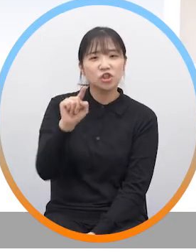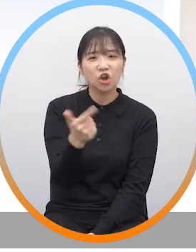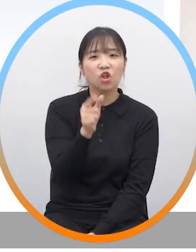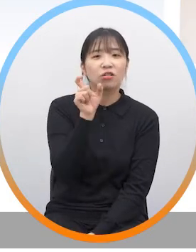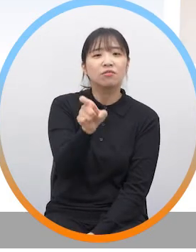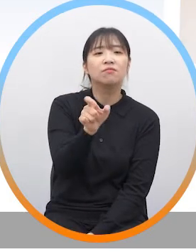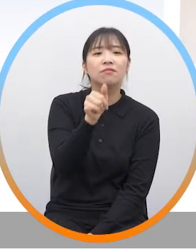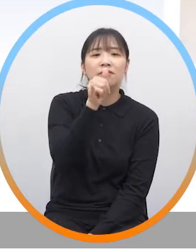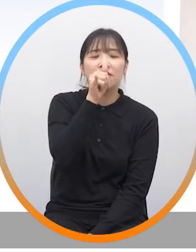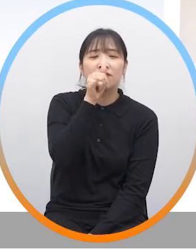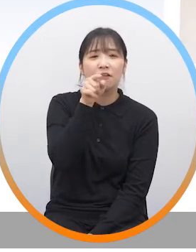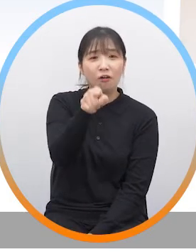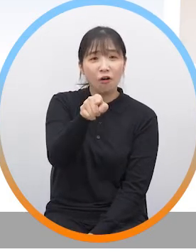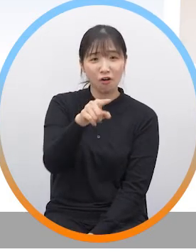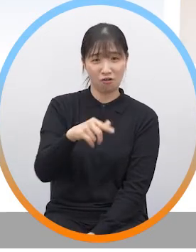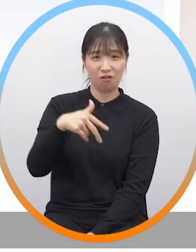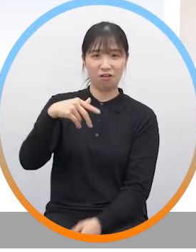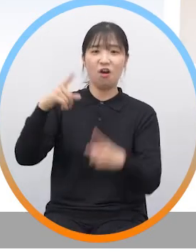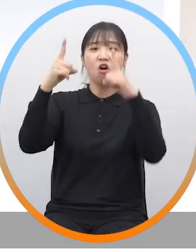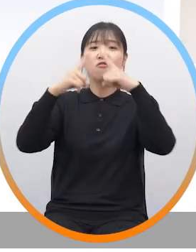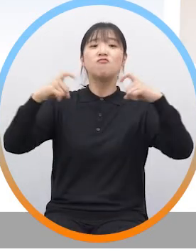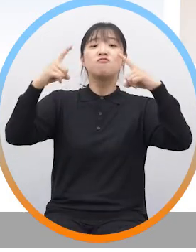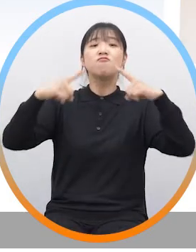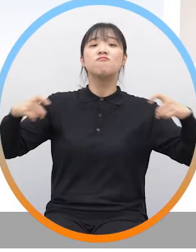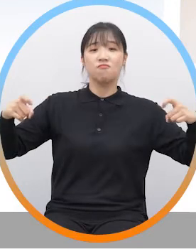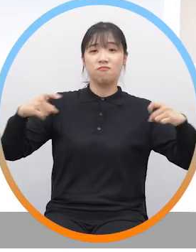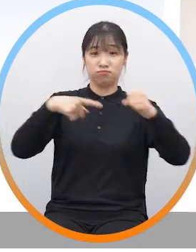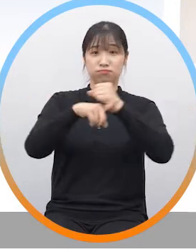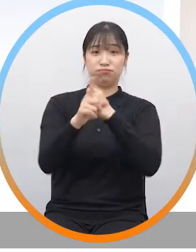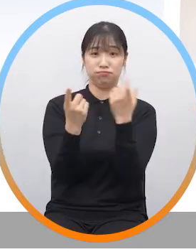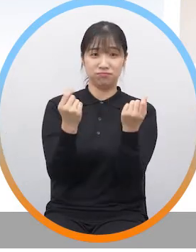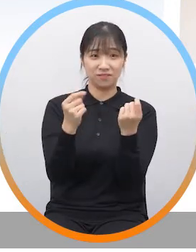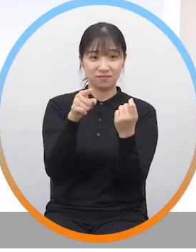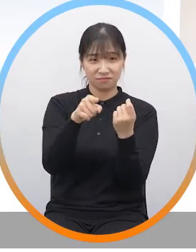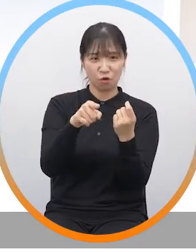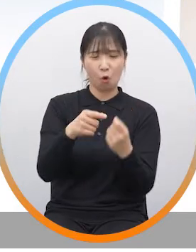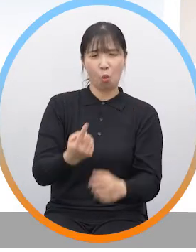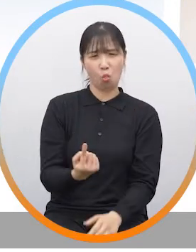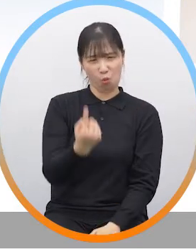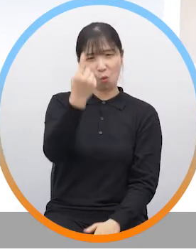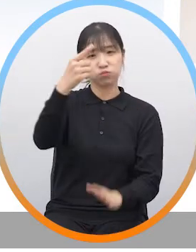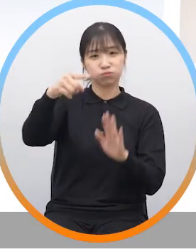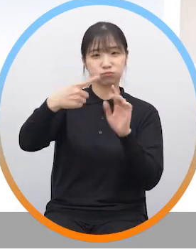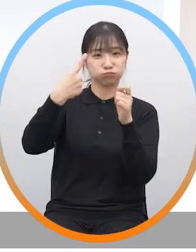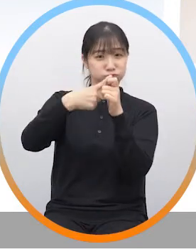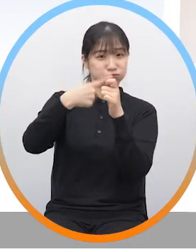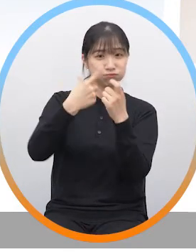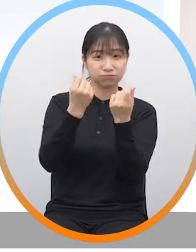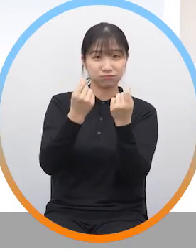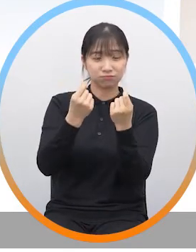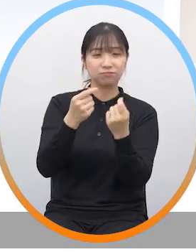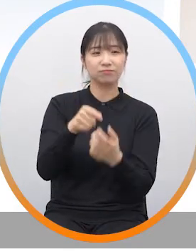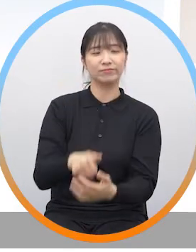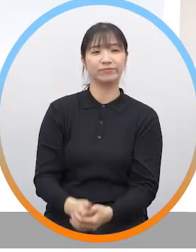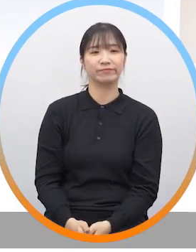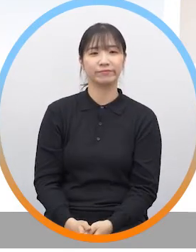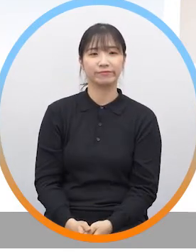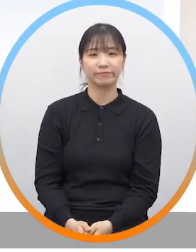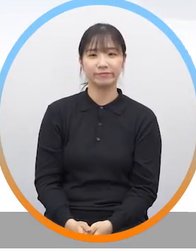있습니다. 이건 굉장히 궁궐을 의미한다는 것이죠. 격이 높다는 것입니다. 저게 있음으로